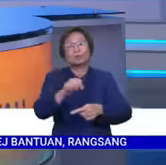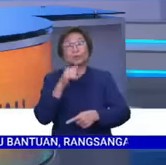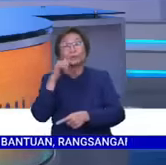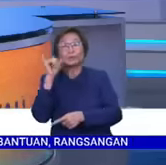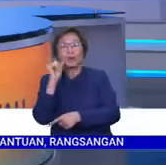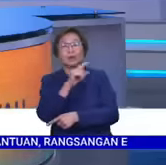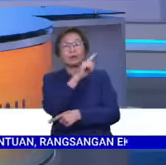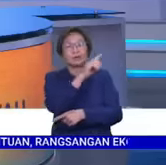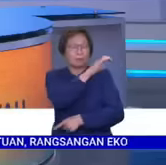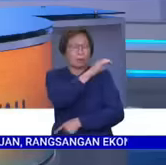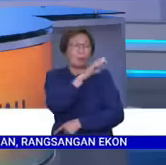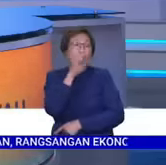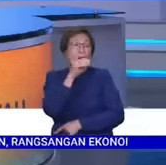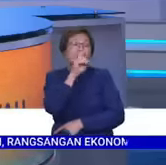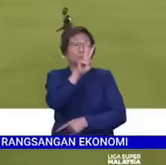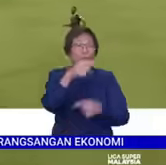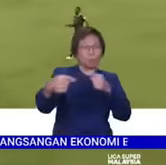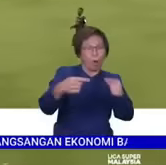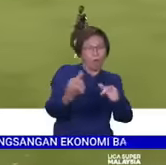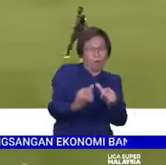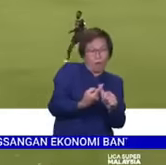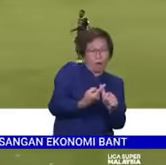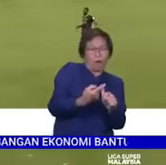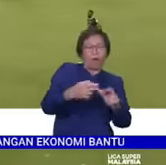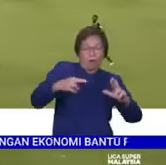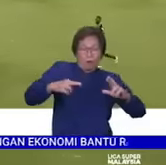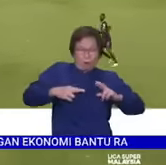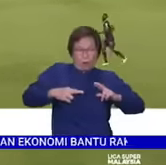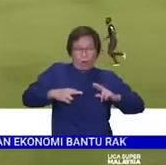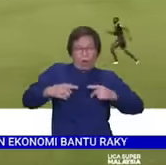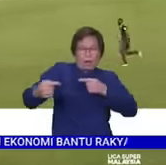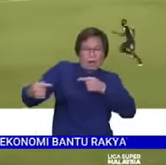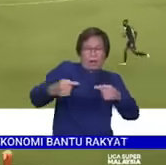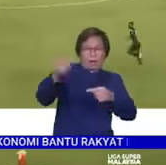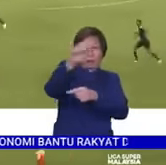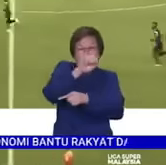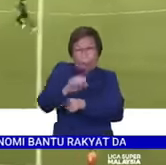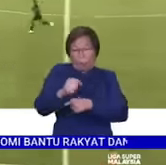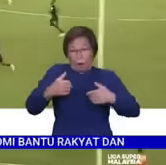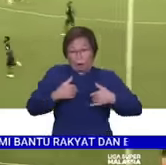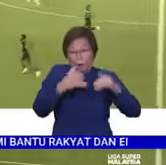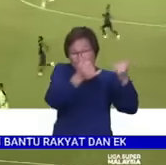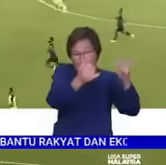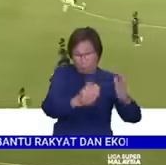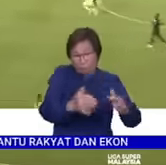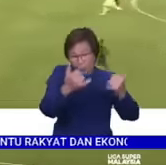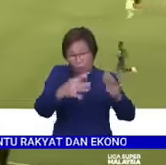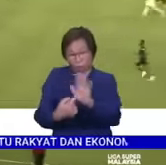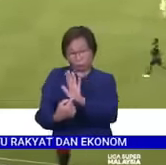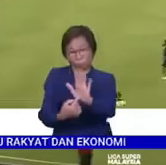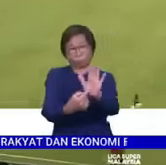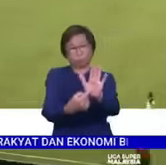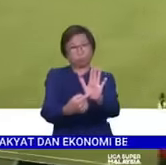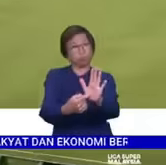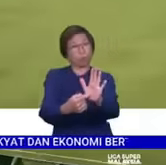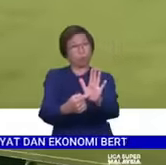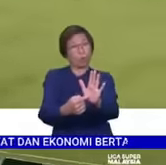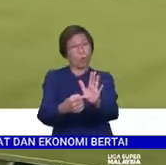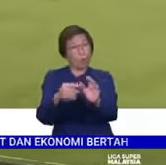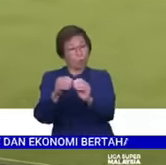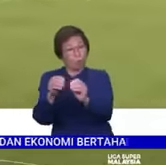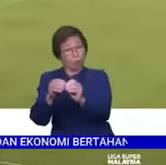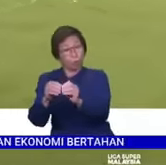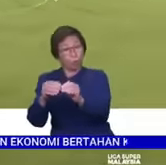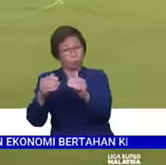menurut saya 02 perlawanan pertama selepas tempoh lihat kedua Liga Super menyaksikan anak-anak buahnya menampilkan persembahan yang